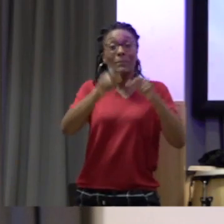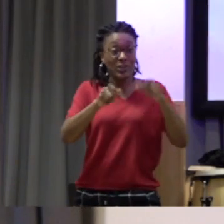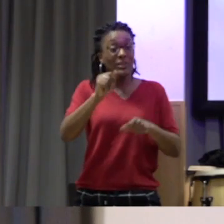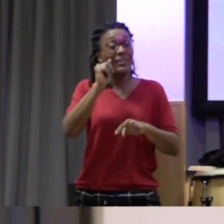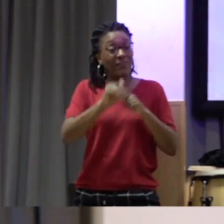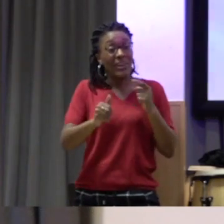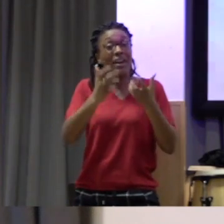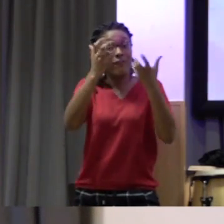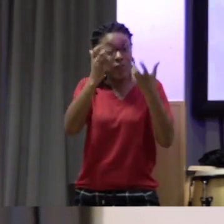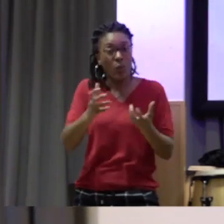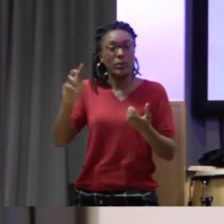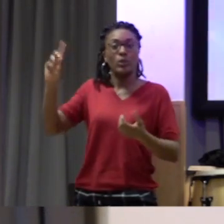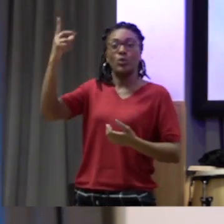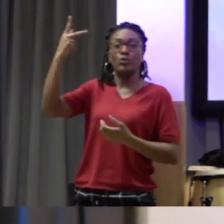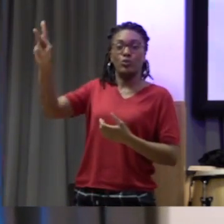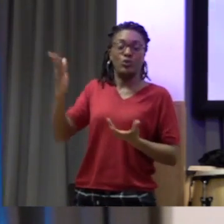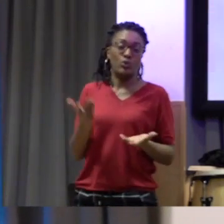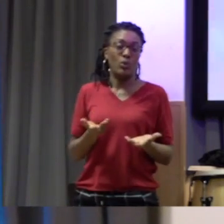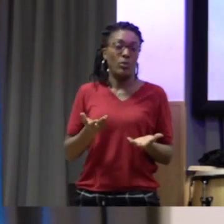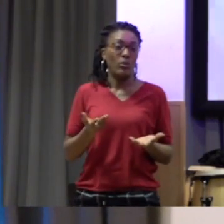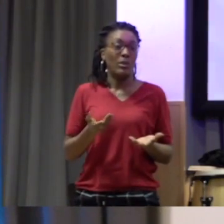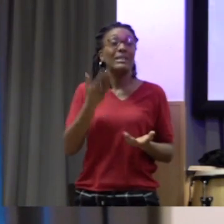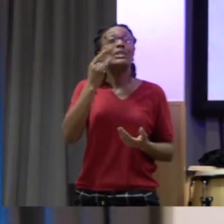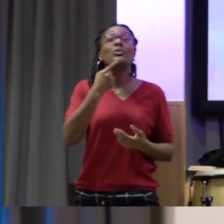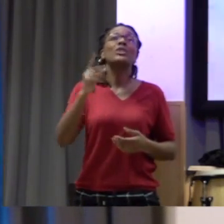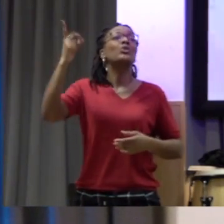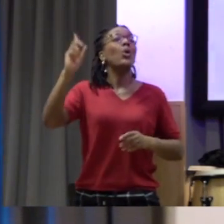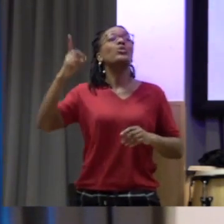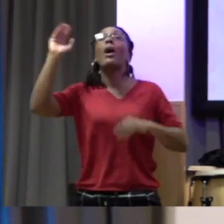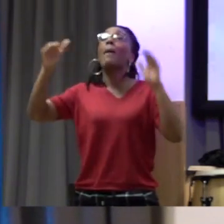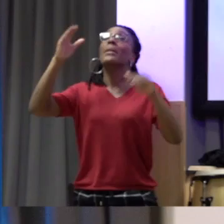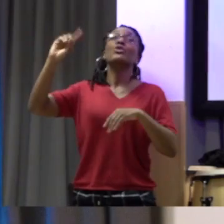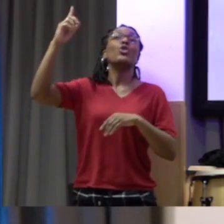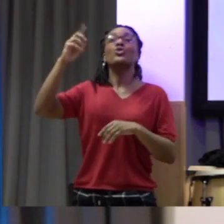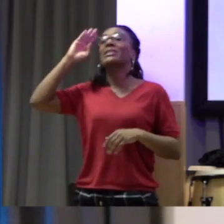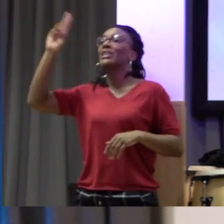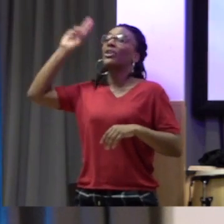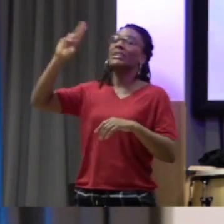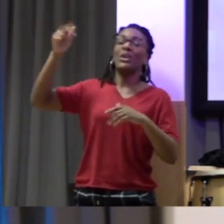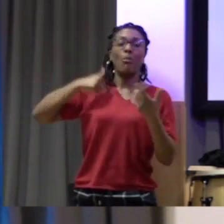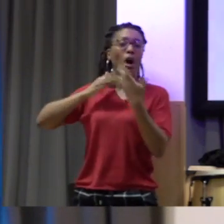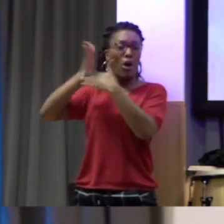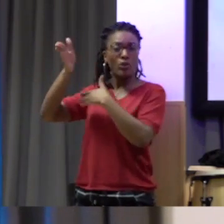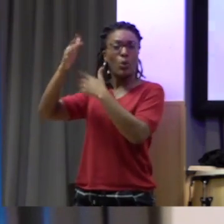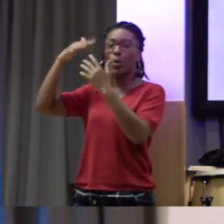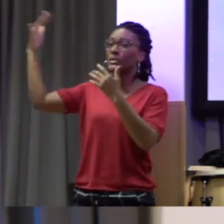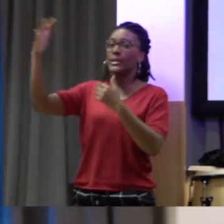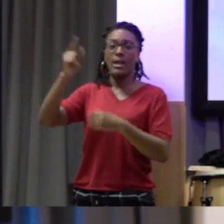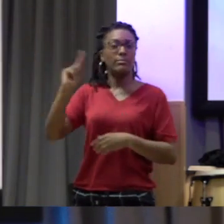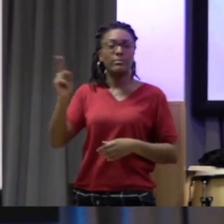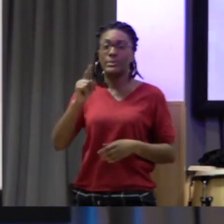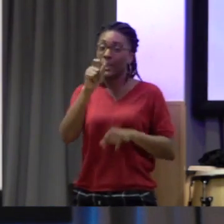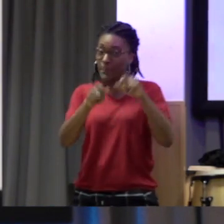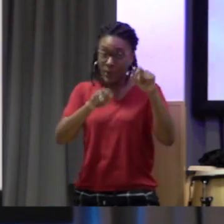cieux. » Ce n'est pas tous ceux qui disent « Seigneur, Seigneur » qui vont entrer dans la présence de Dieu, mais ceux-là seuls qui font ma